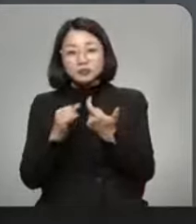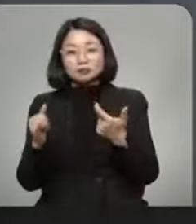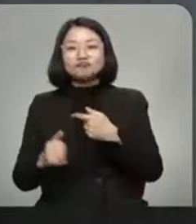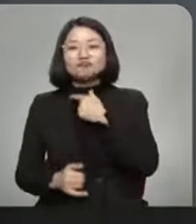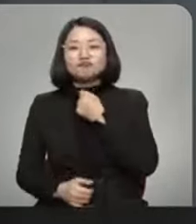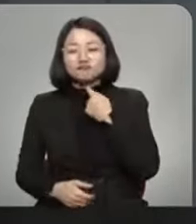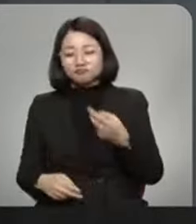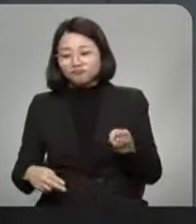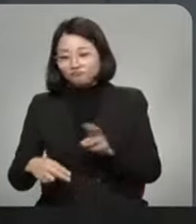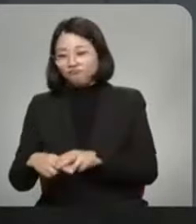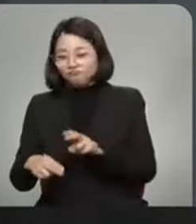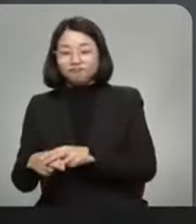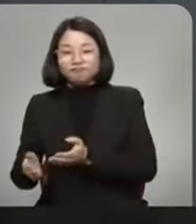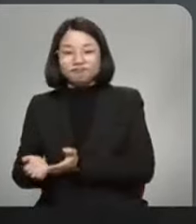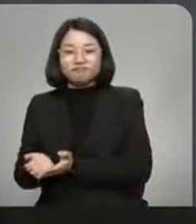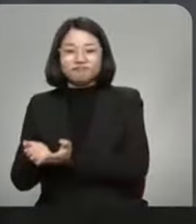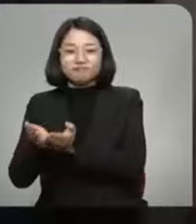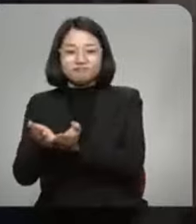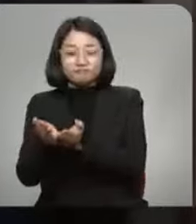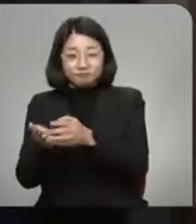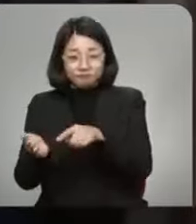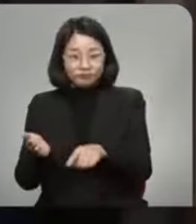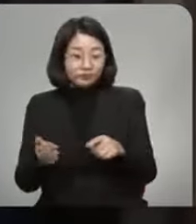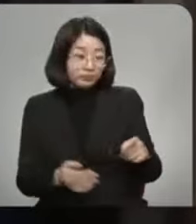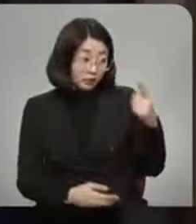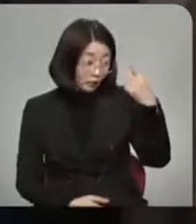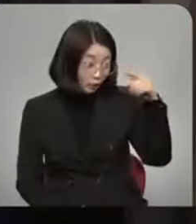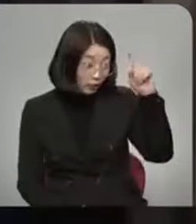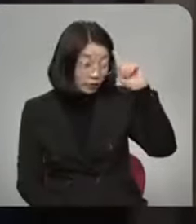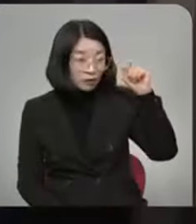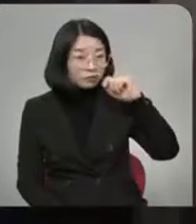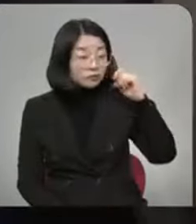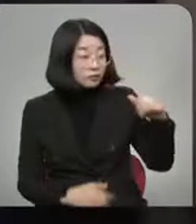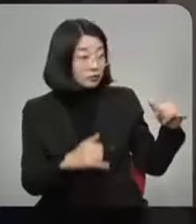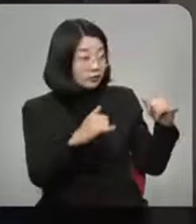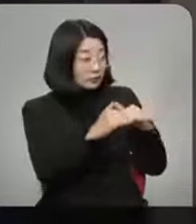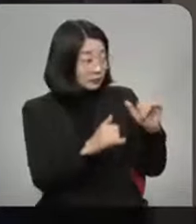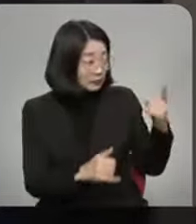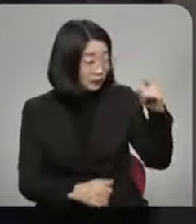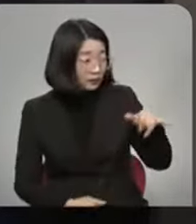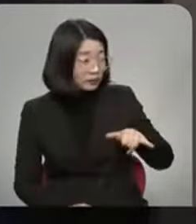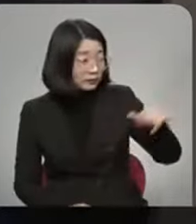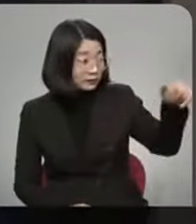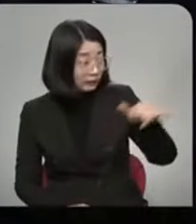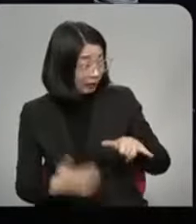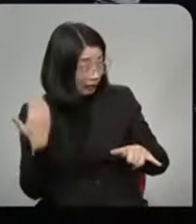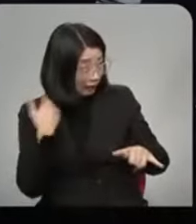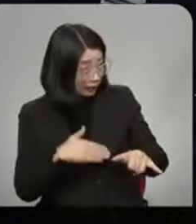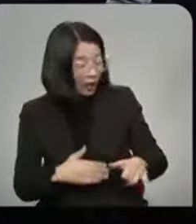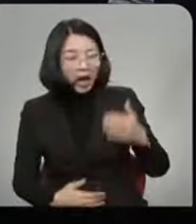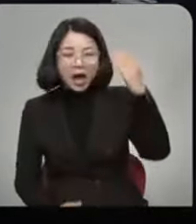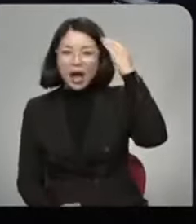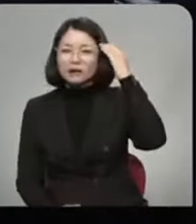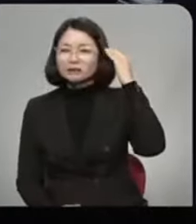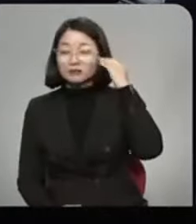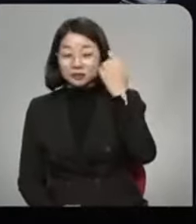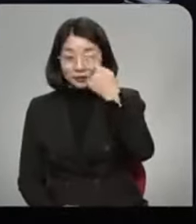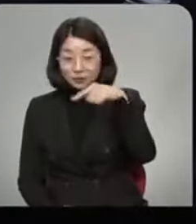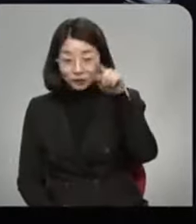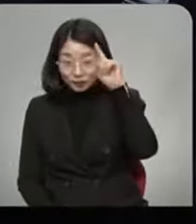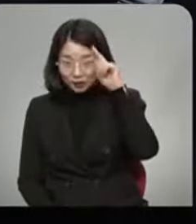마다하지 않았습니다. 러시아 우크라이나 전쟁 발발 뒤 항공 노선이 끊기면서 한국과 러시아를 직접